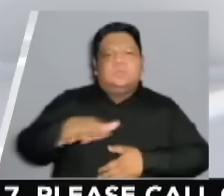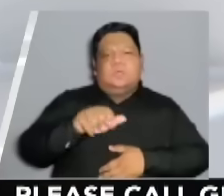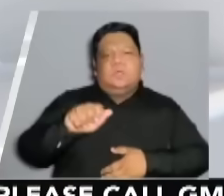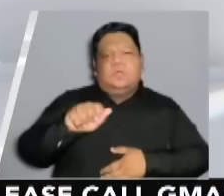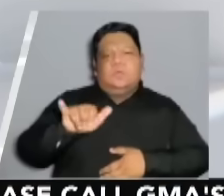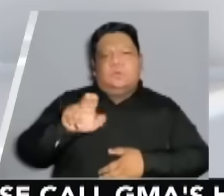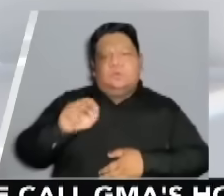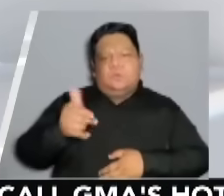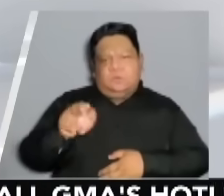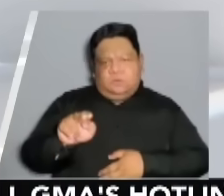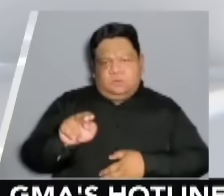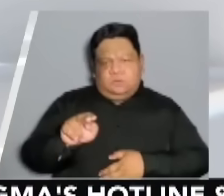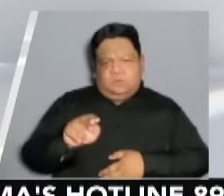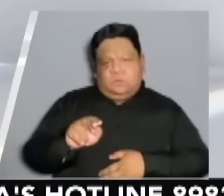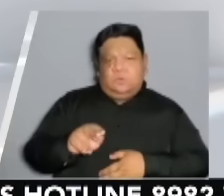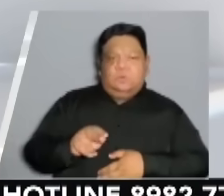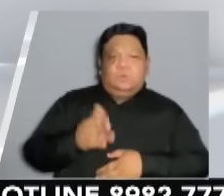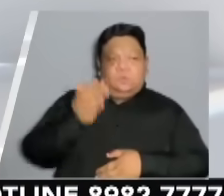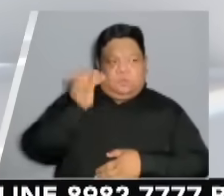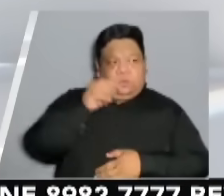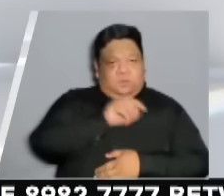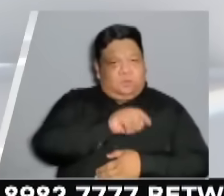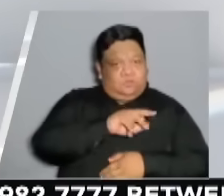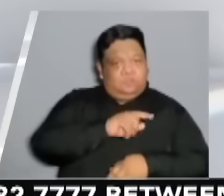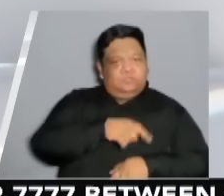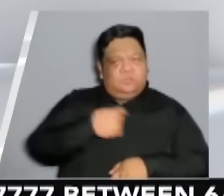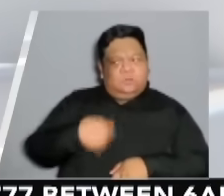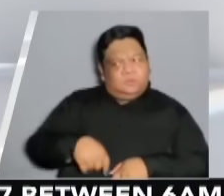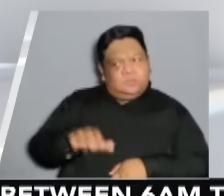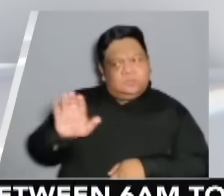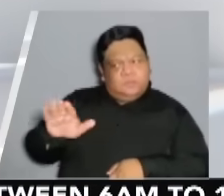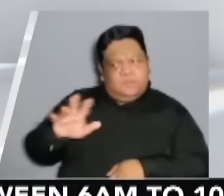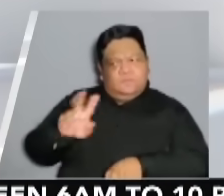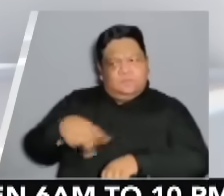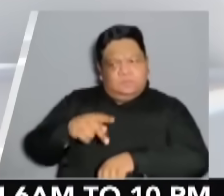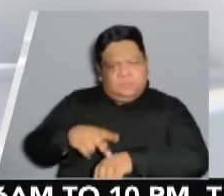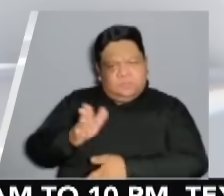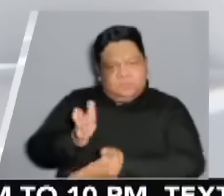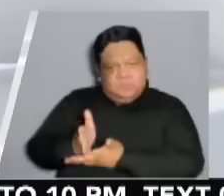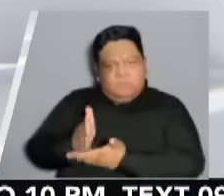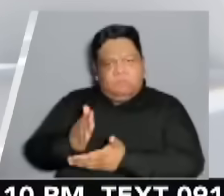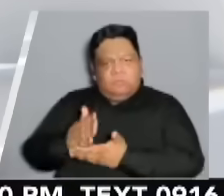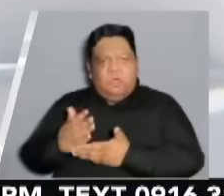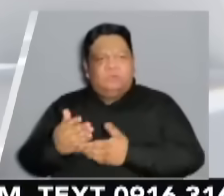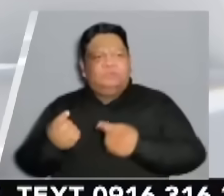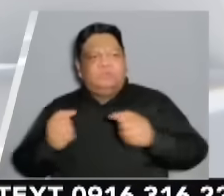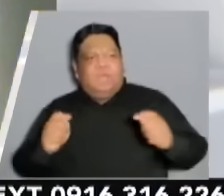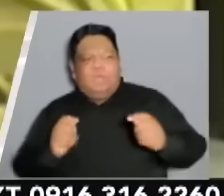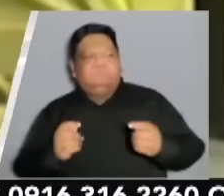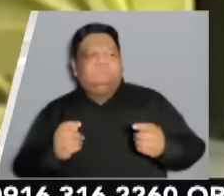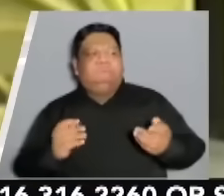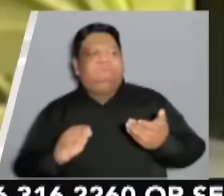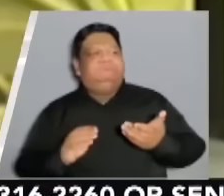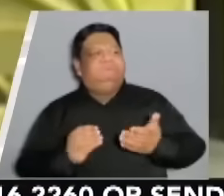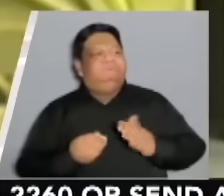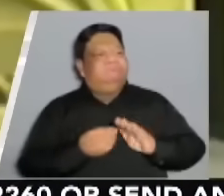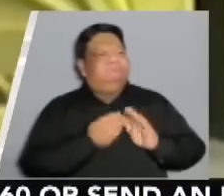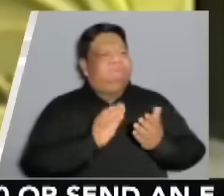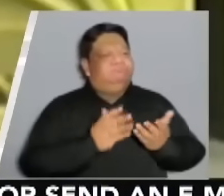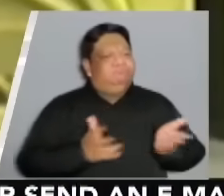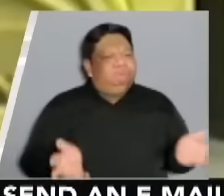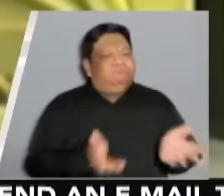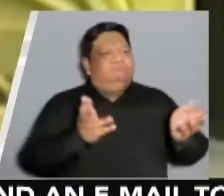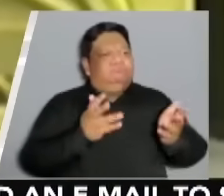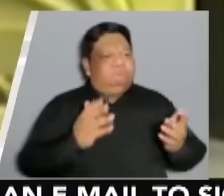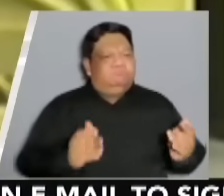Kasabayan ng panawagan sa Pilipinas na itigil ang umano'y pang-udyok at pagbalik sa dialogo at konsultasyon. Nililinaw namin